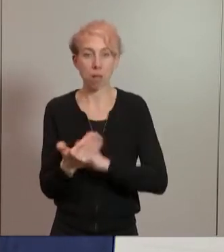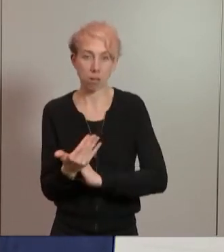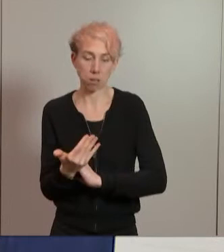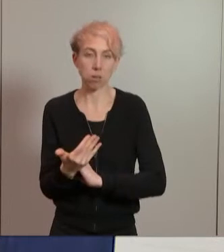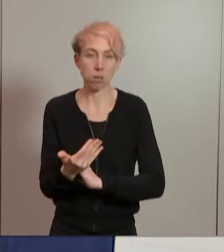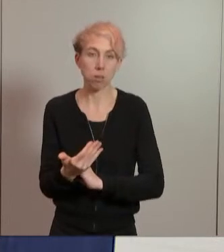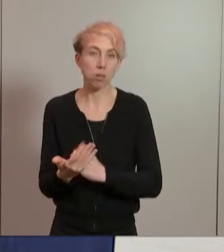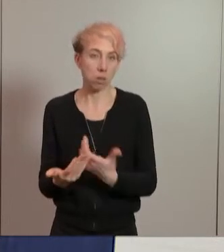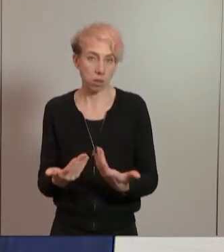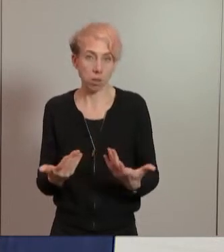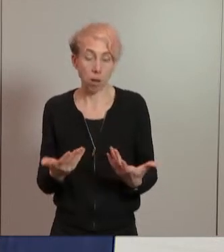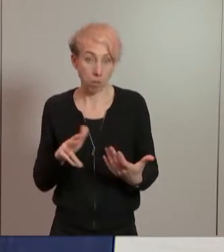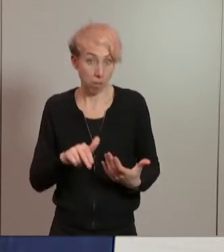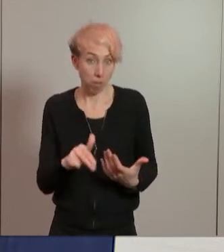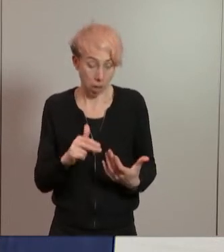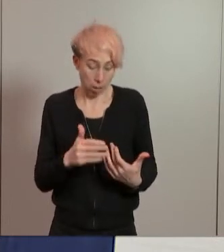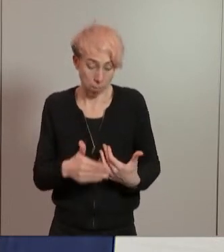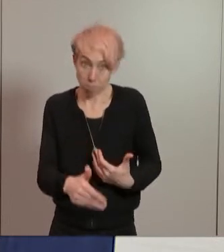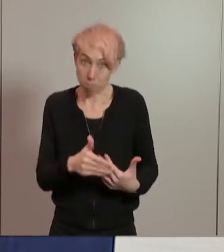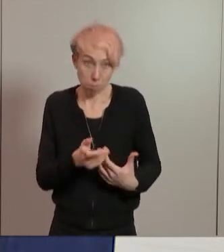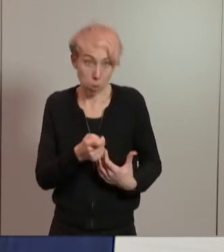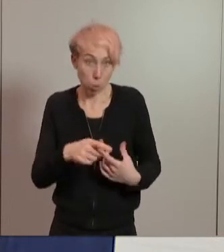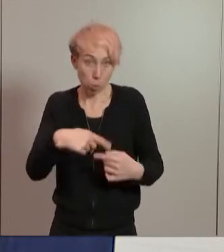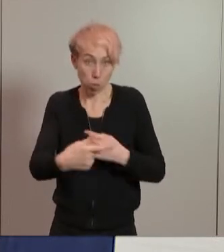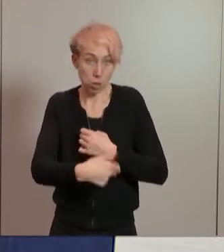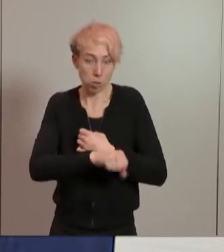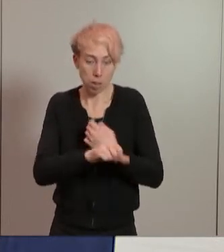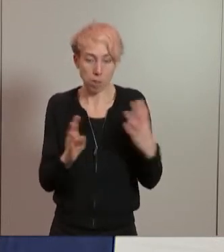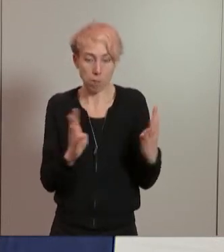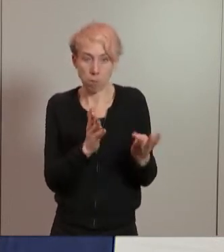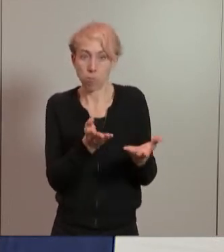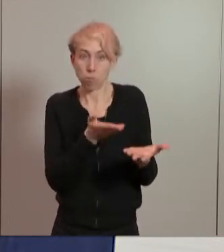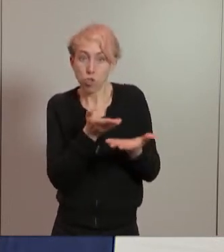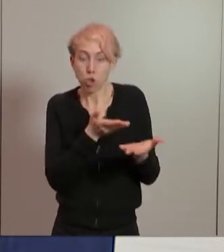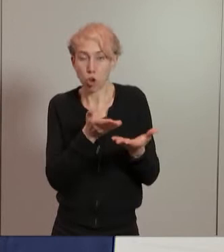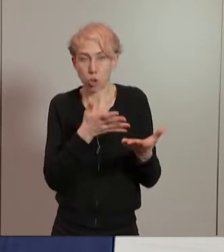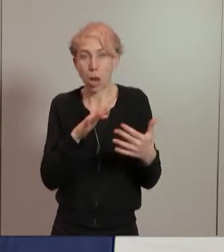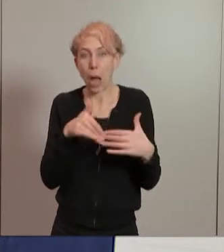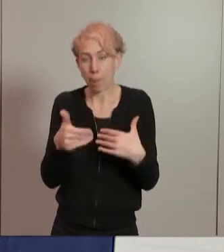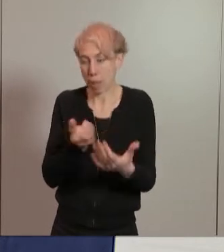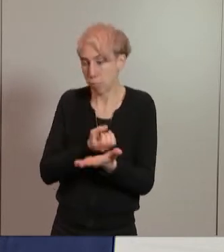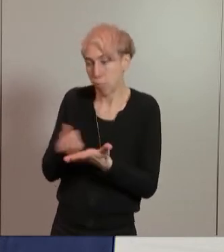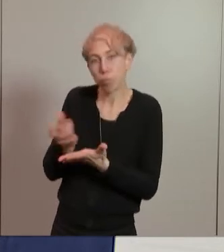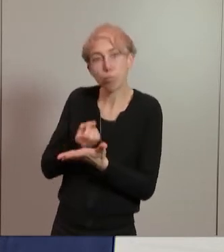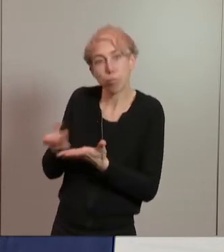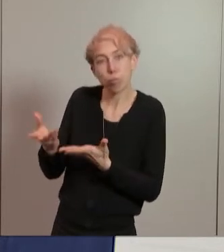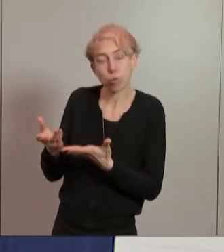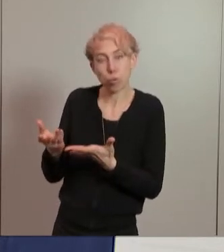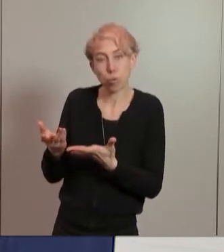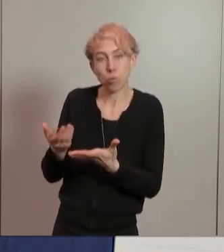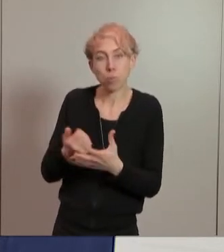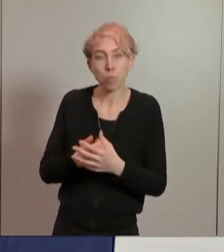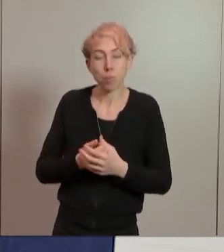Et donc, en fait, on doit en discuter la semaine prochaine. Donc, on communiquera en temps voulu par rapport